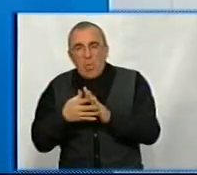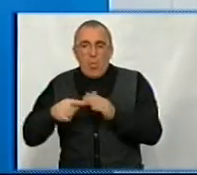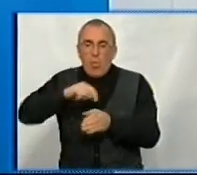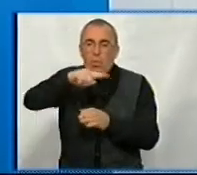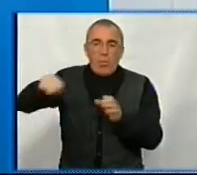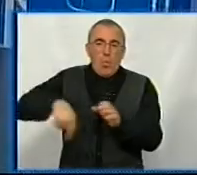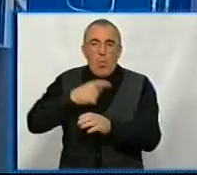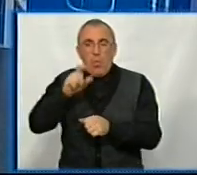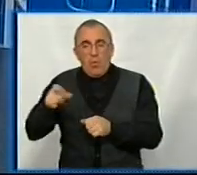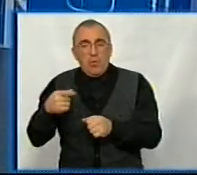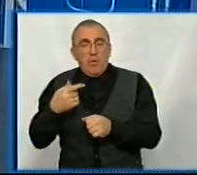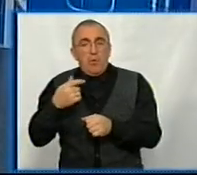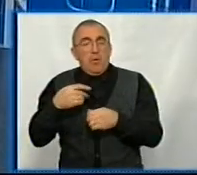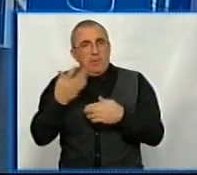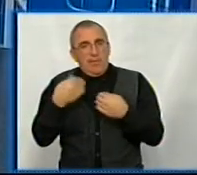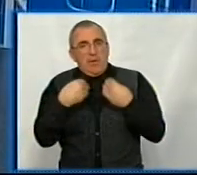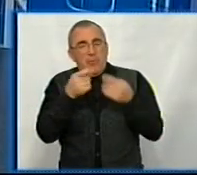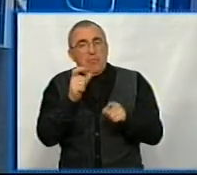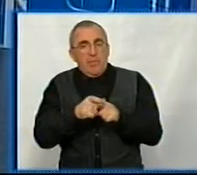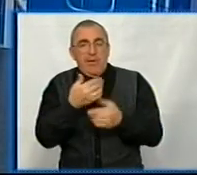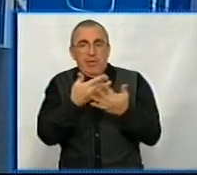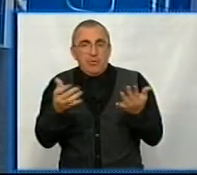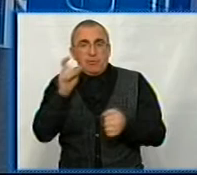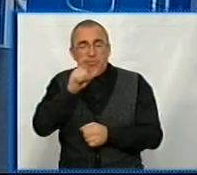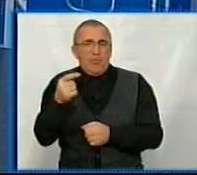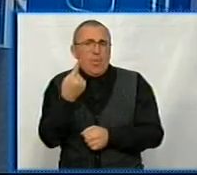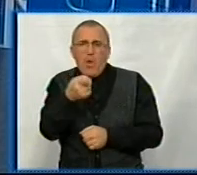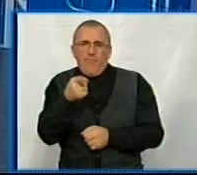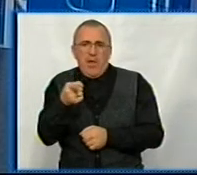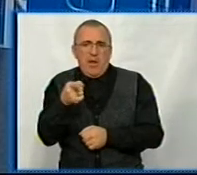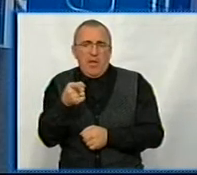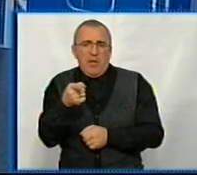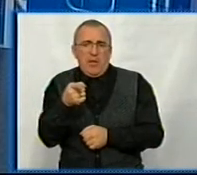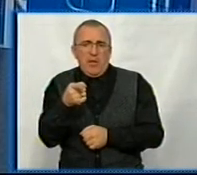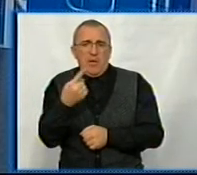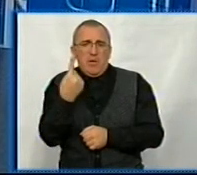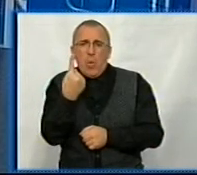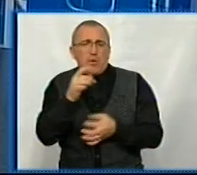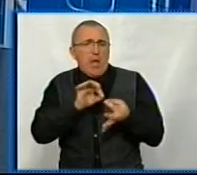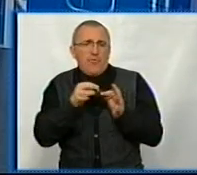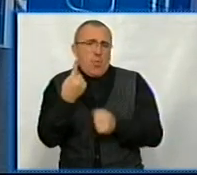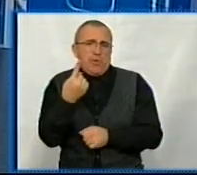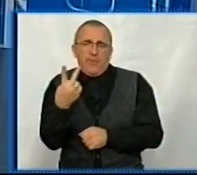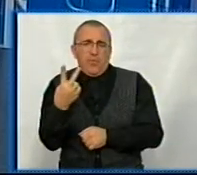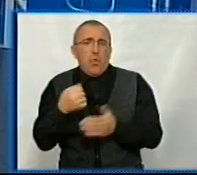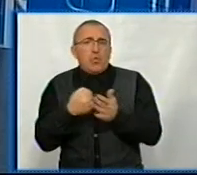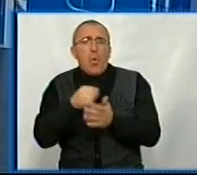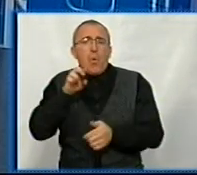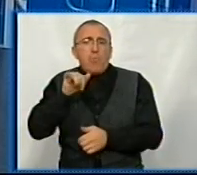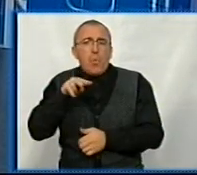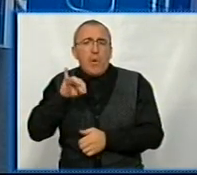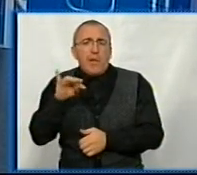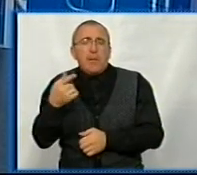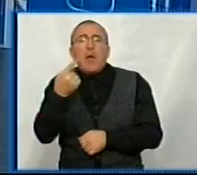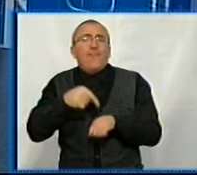і реагувати. Я дякую, ще дамо слово іншим гостям. Буквально хвилина, навіть одне речення, два, щодо булінгу. Як